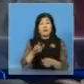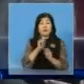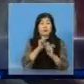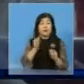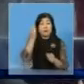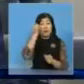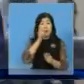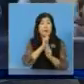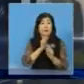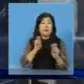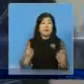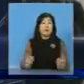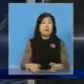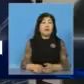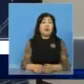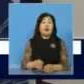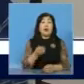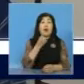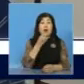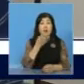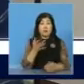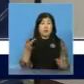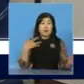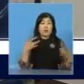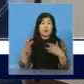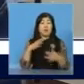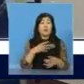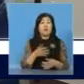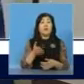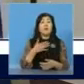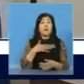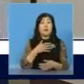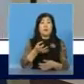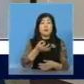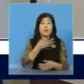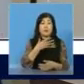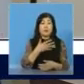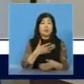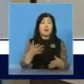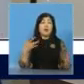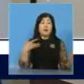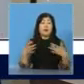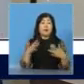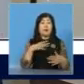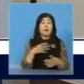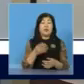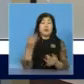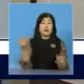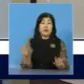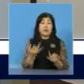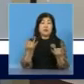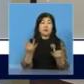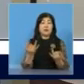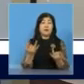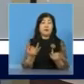памятные подарки. Хороший был концерт. Мне понравился он. В концерте было самое прикольное –